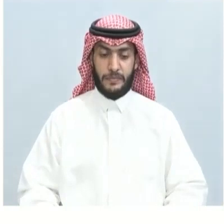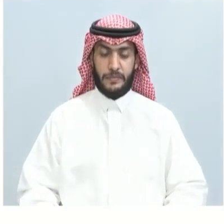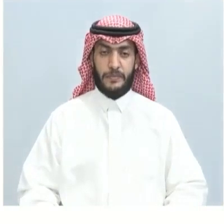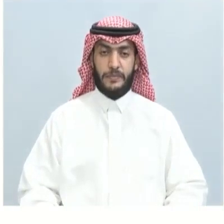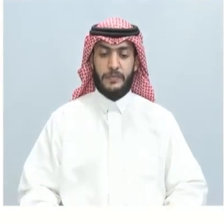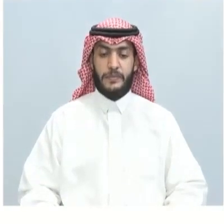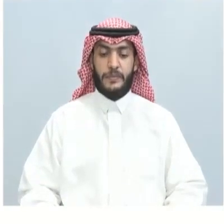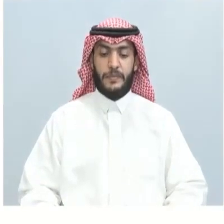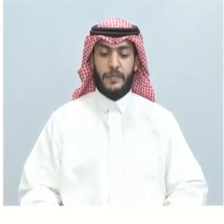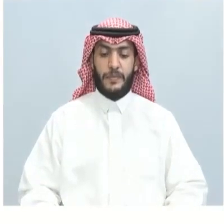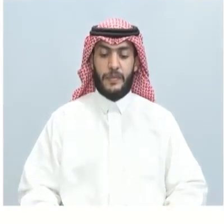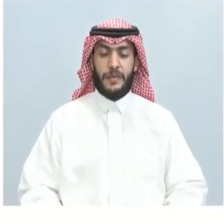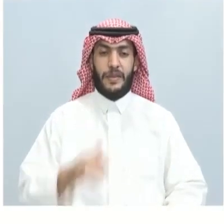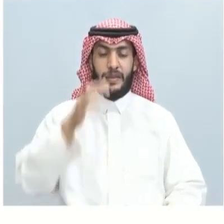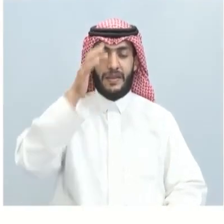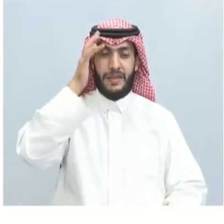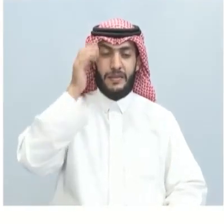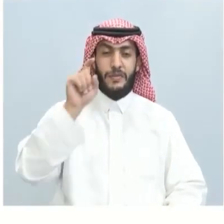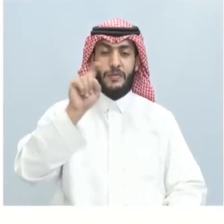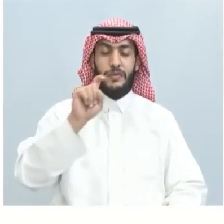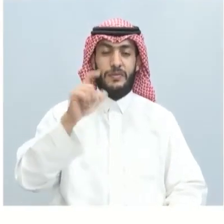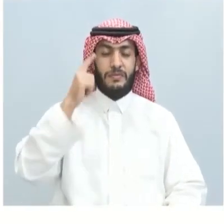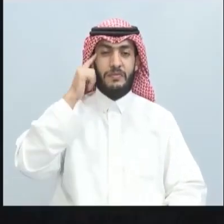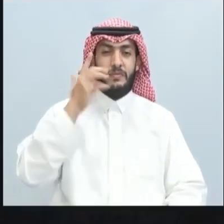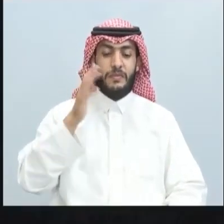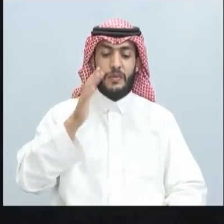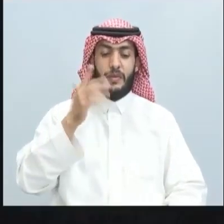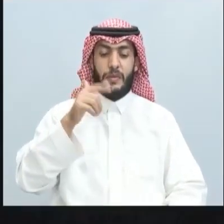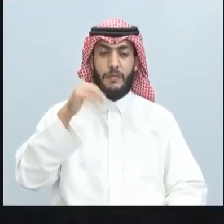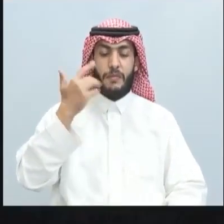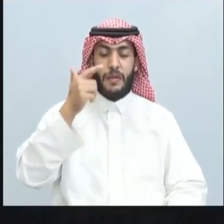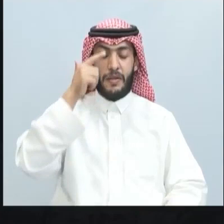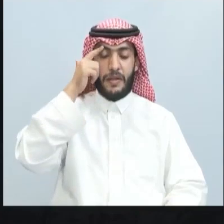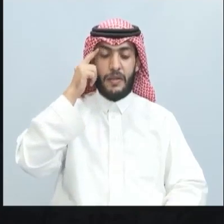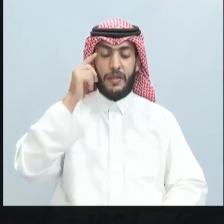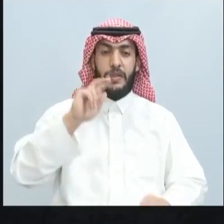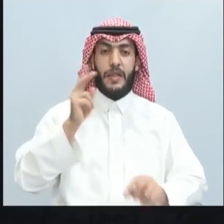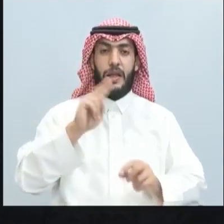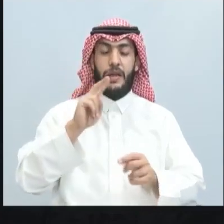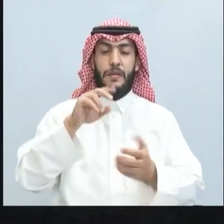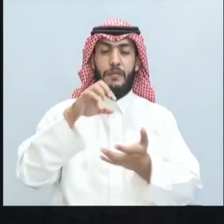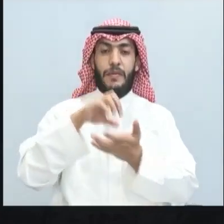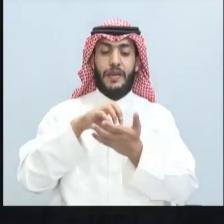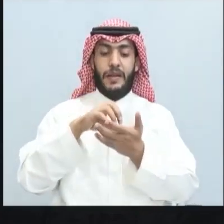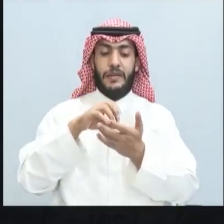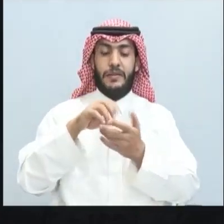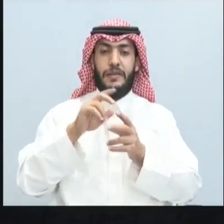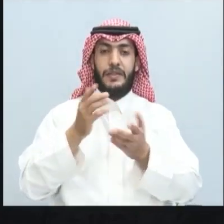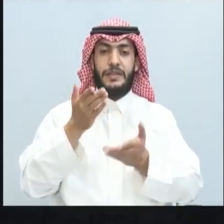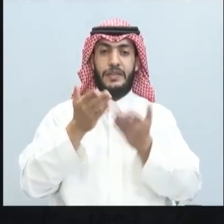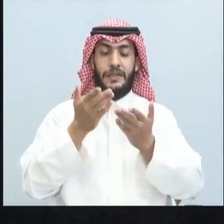للحراره الان السؤال خمن ماذا سيحدث عند تغيير موضع